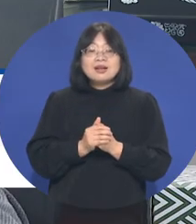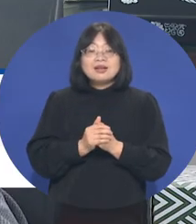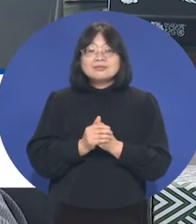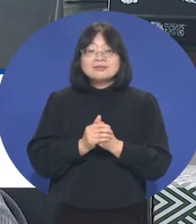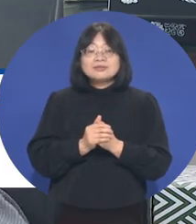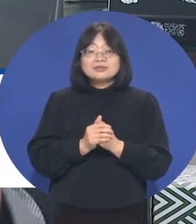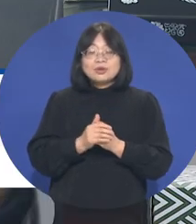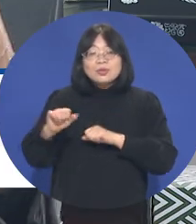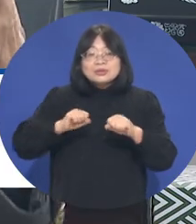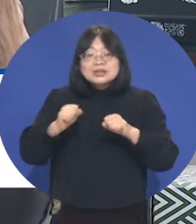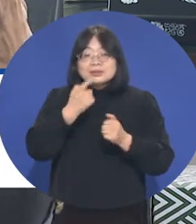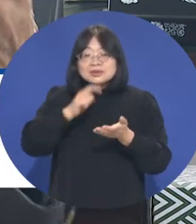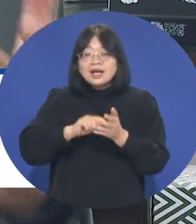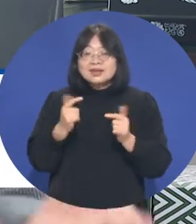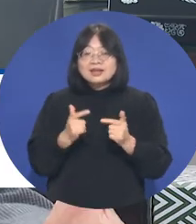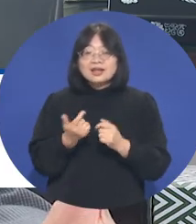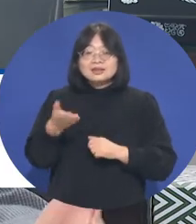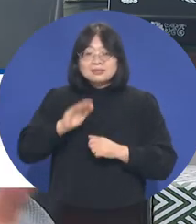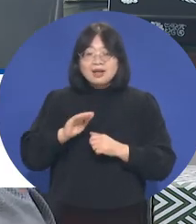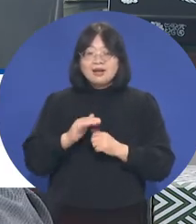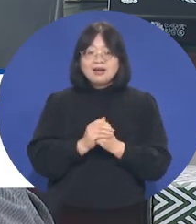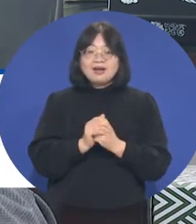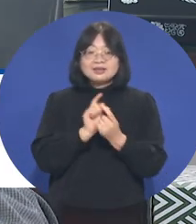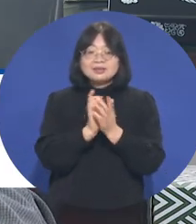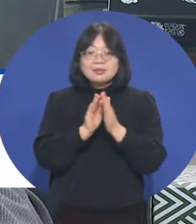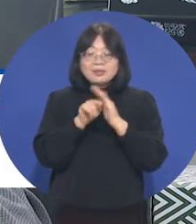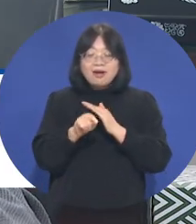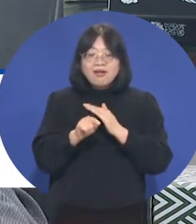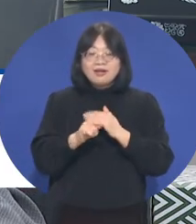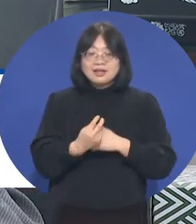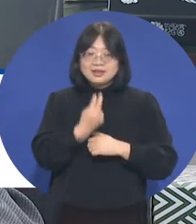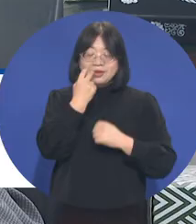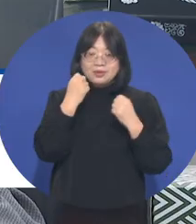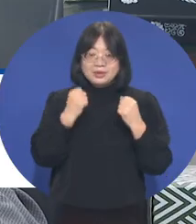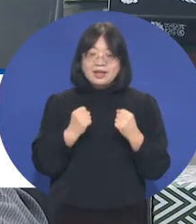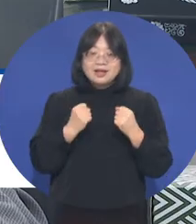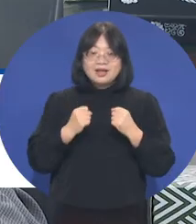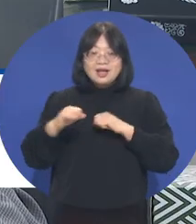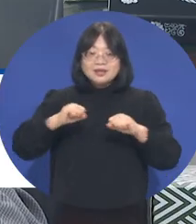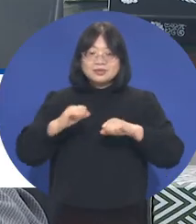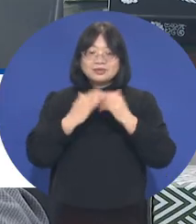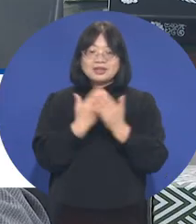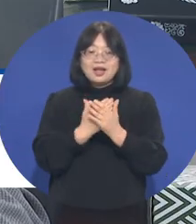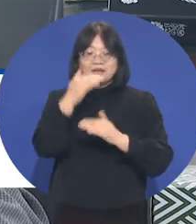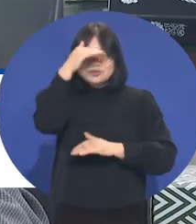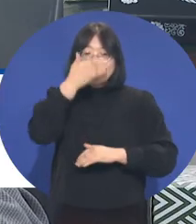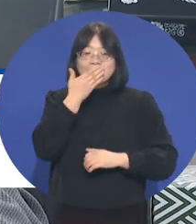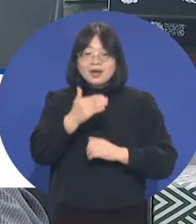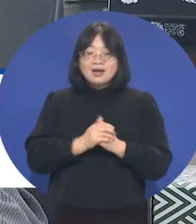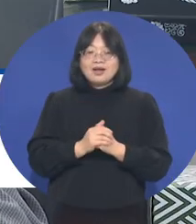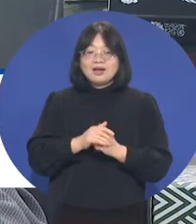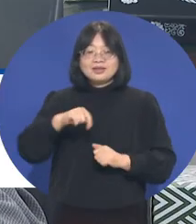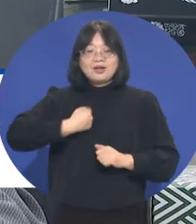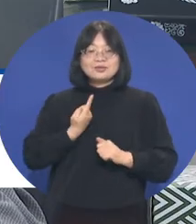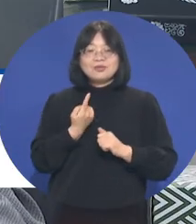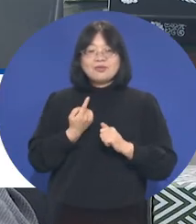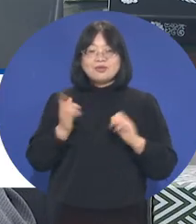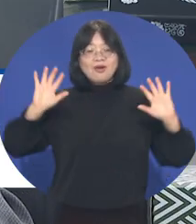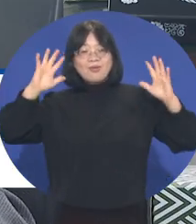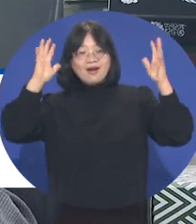오면은 생동감 넘치는 걸 다 볼 수도 있고 또 자기 나름대로 박수도 치고 즐길 수도